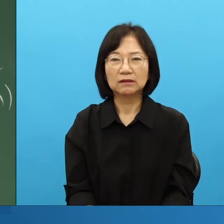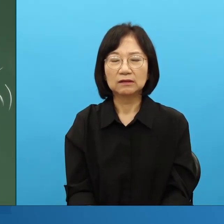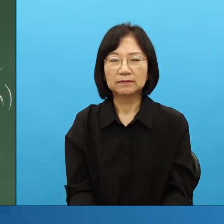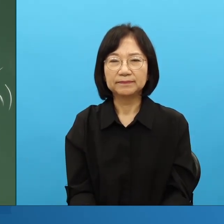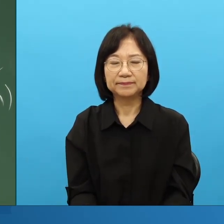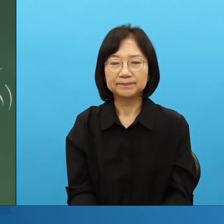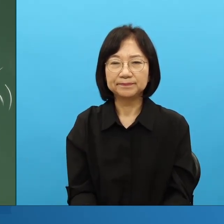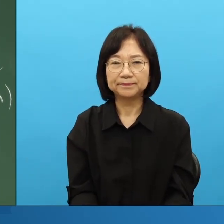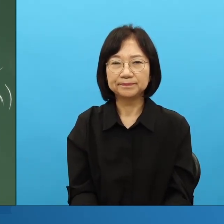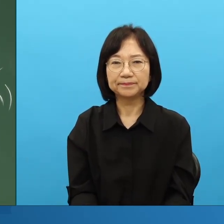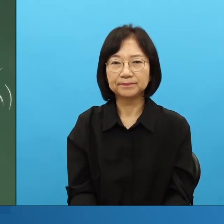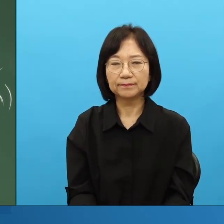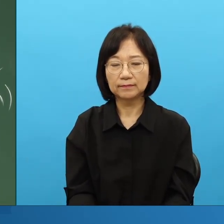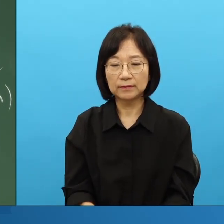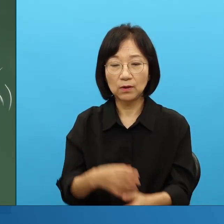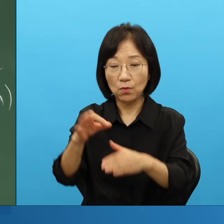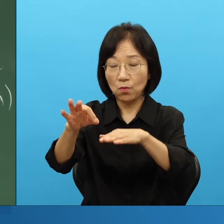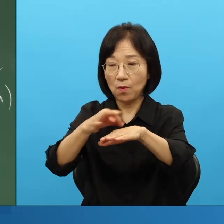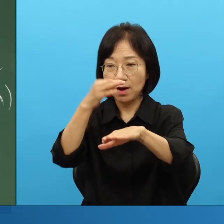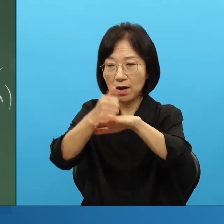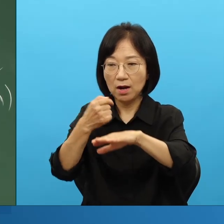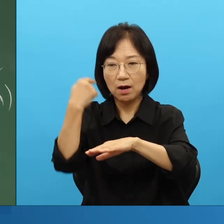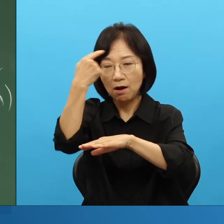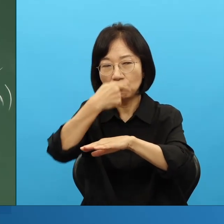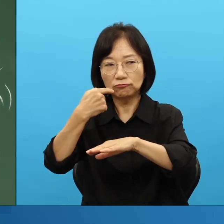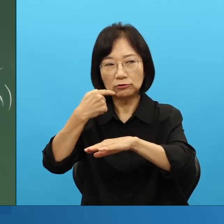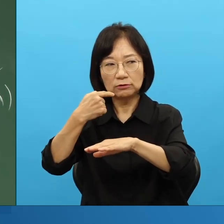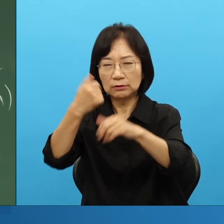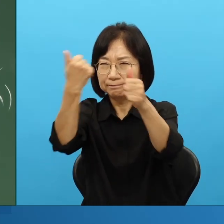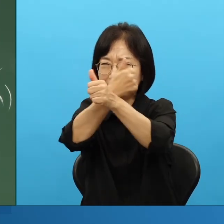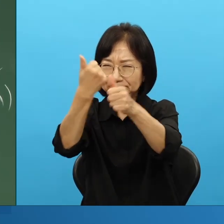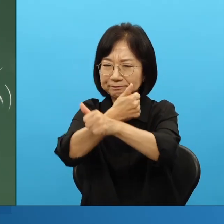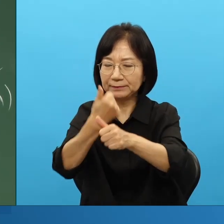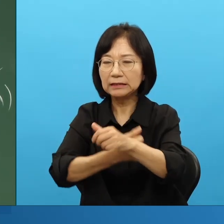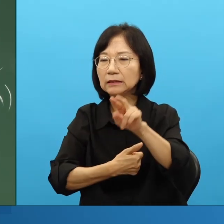어마어마하죠. 10명의 황제가 250년을 살았는가 봐.